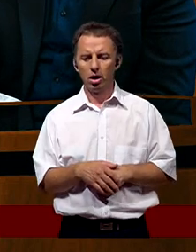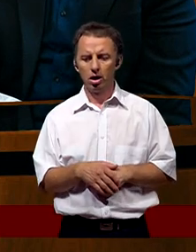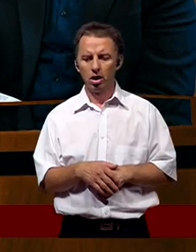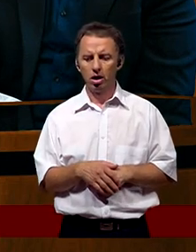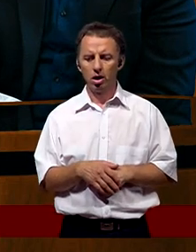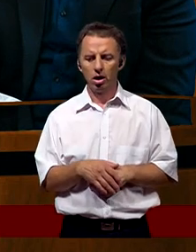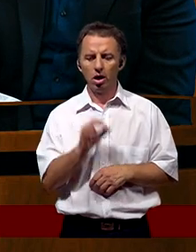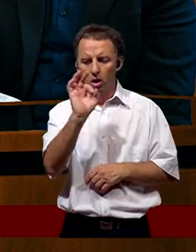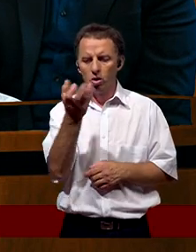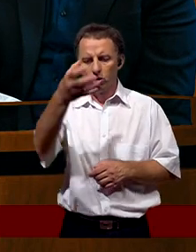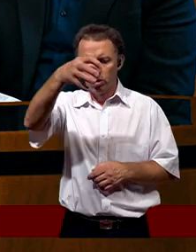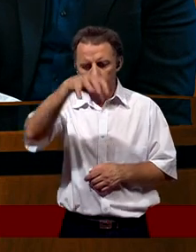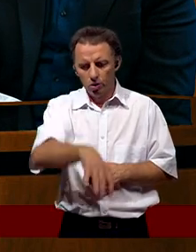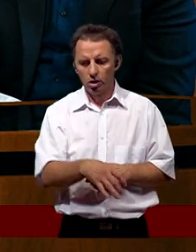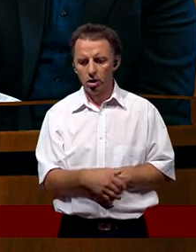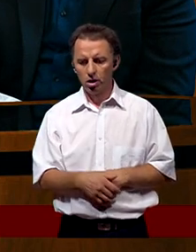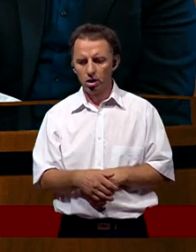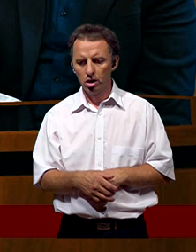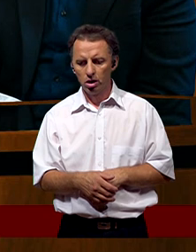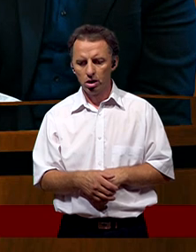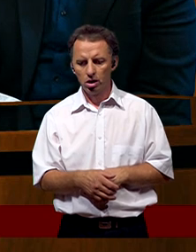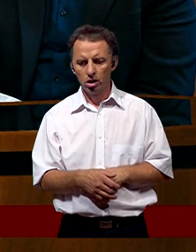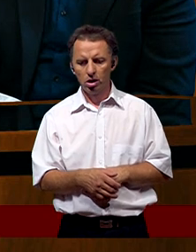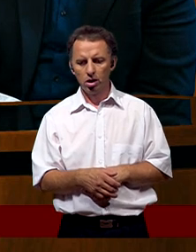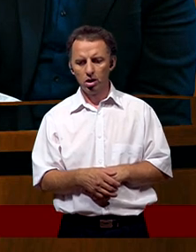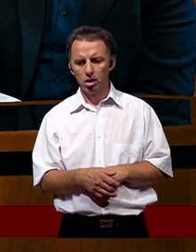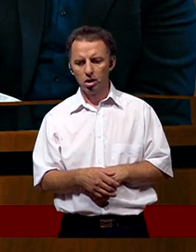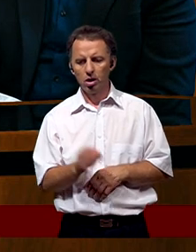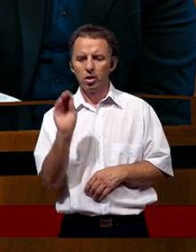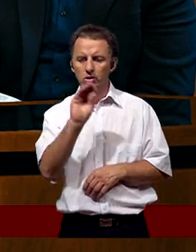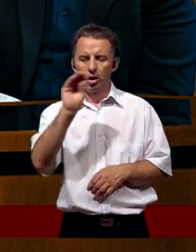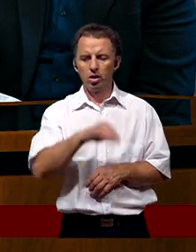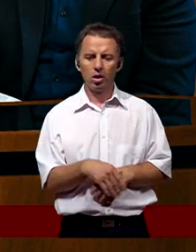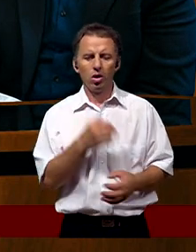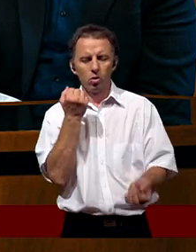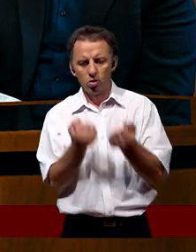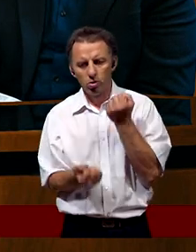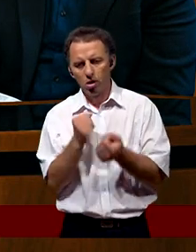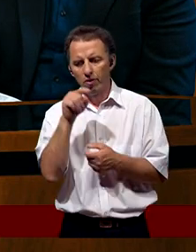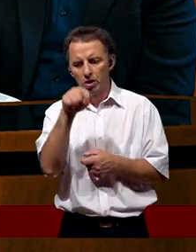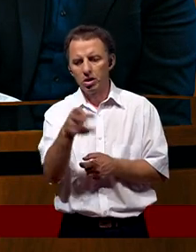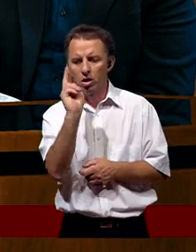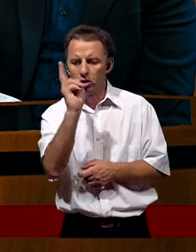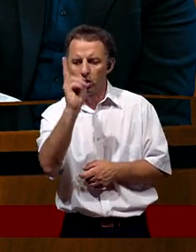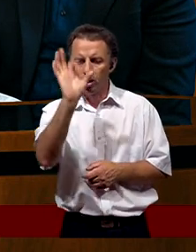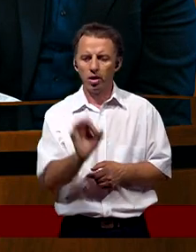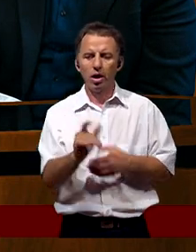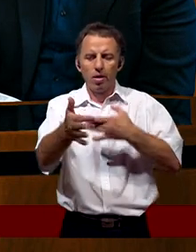troskę o zbory. Ale jeszcze jest trudniejsze, kiedy